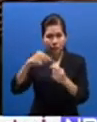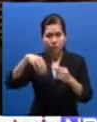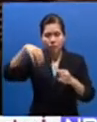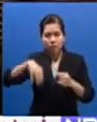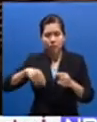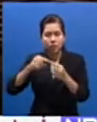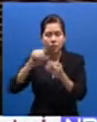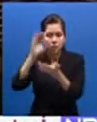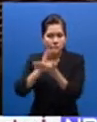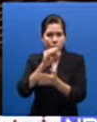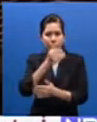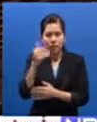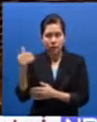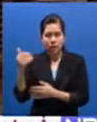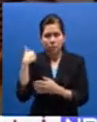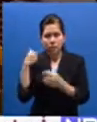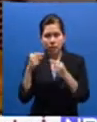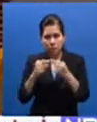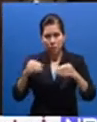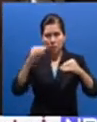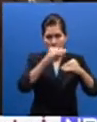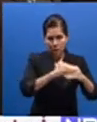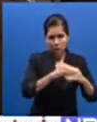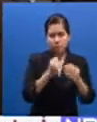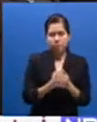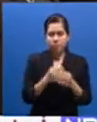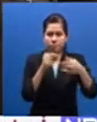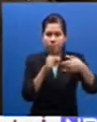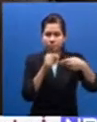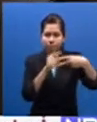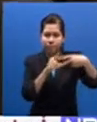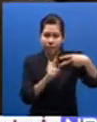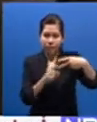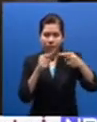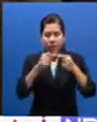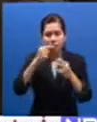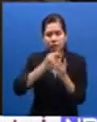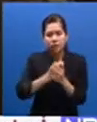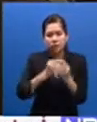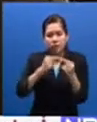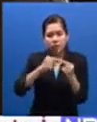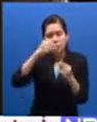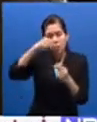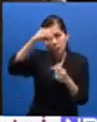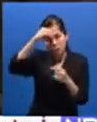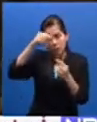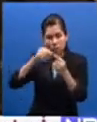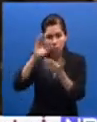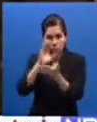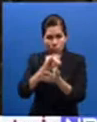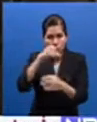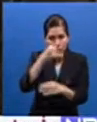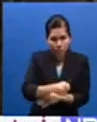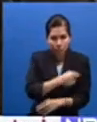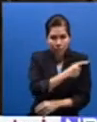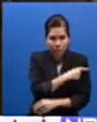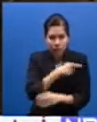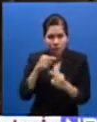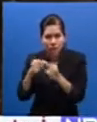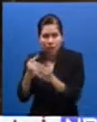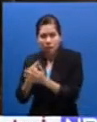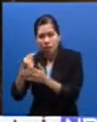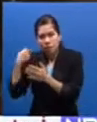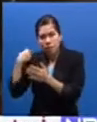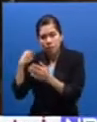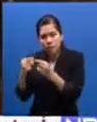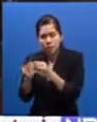จะต้องเพิ่มข้าราชการตำรวจชั้นสัญญาบัตรและชั้นประทวนเพื่อเพียงพอต่อการให้บริการประชาชนเบื้องต้นนั้นรองผู้บัญชาการตำรวจแห่งชาติในการ